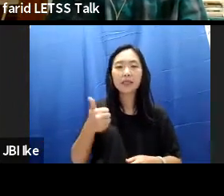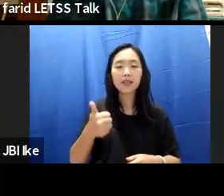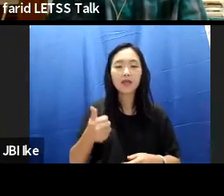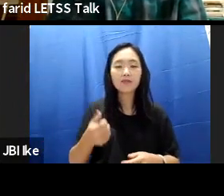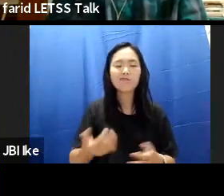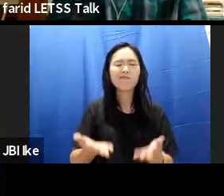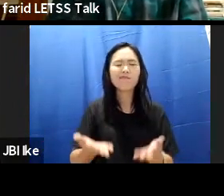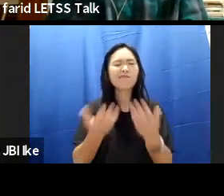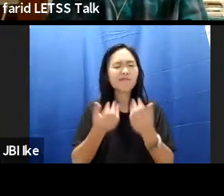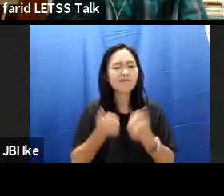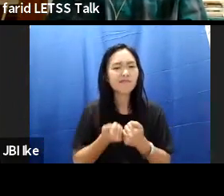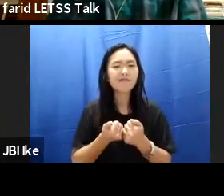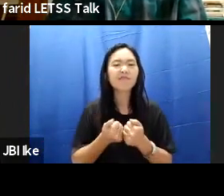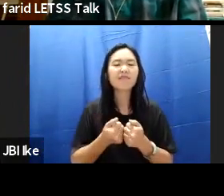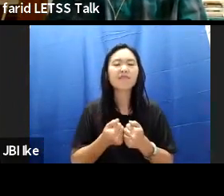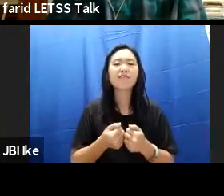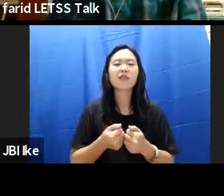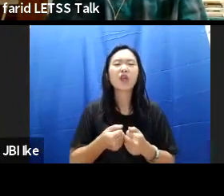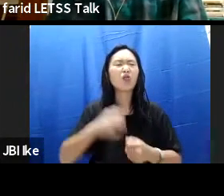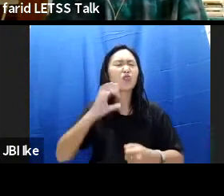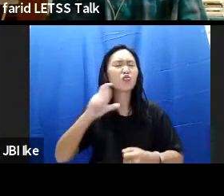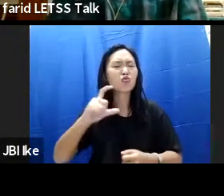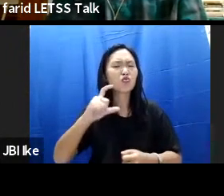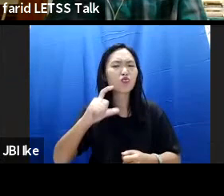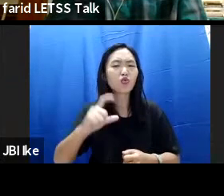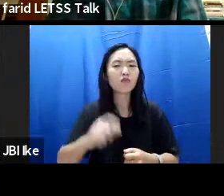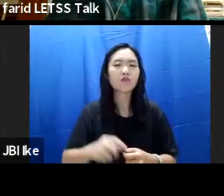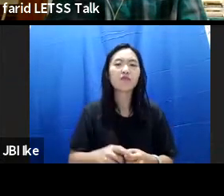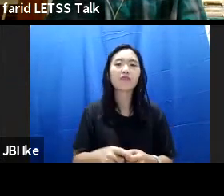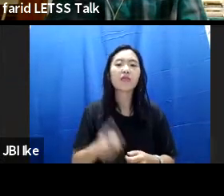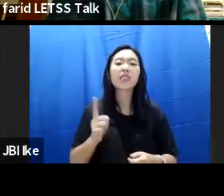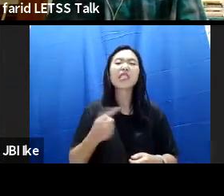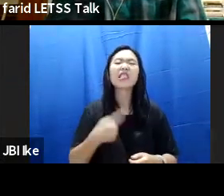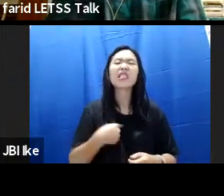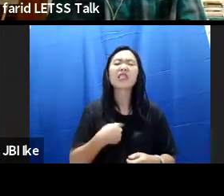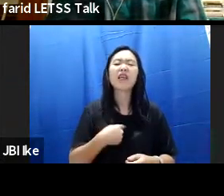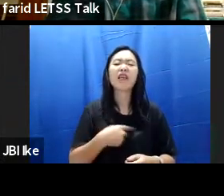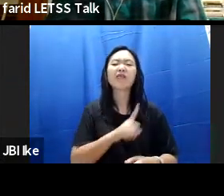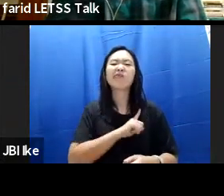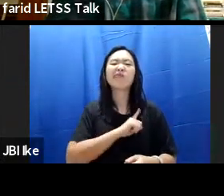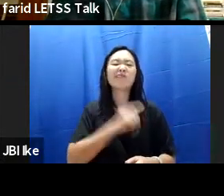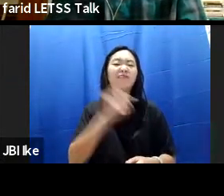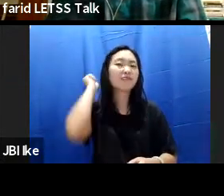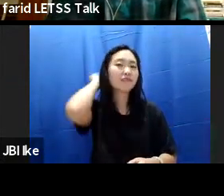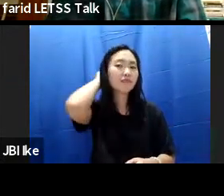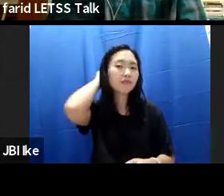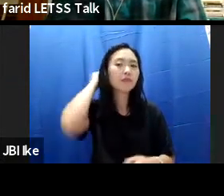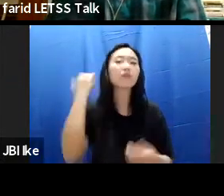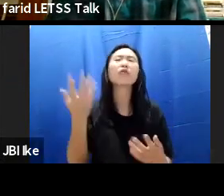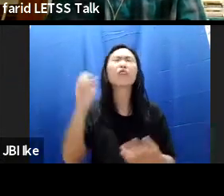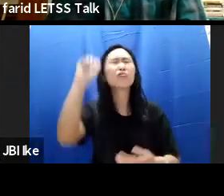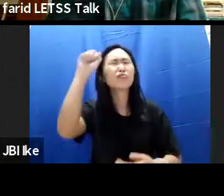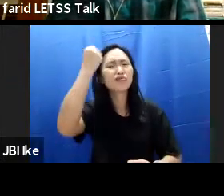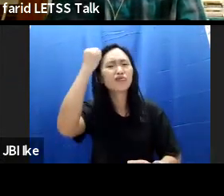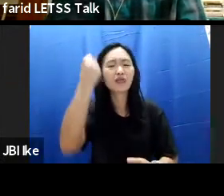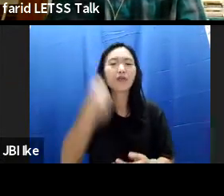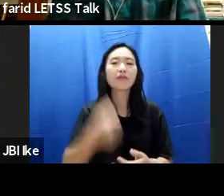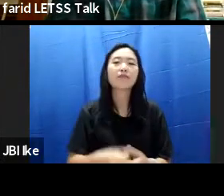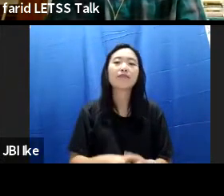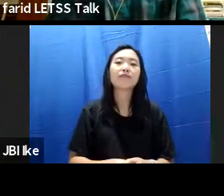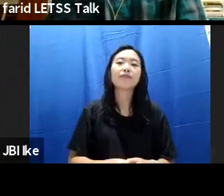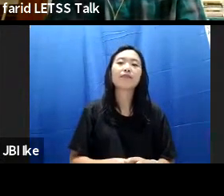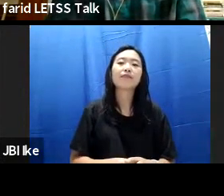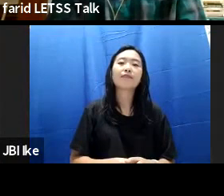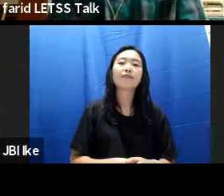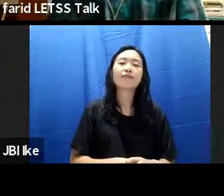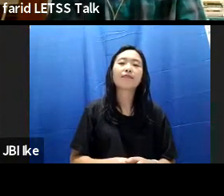mikir memang demikianlah adanya dunia ini gitu ya, tapi ternyata setelah belajar gitu, oh ternyata itu salah satu bentuk